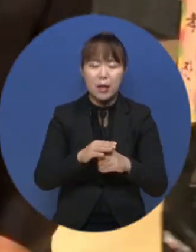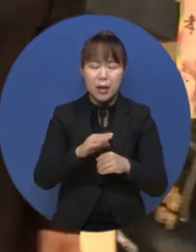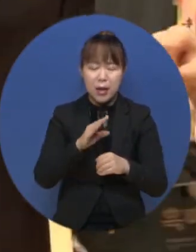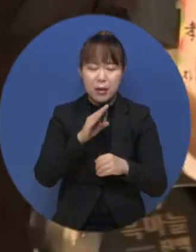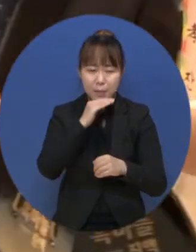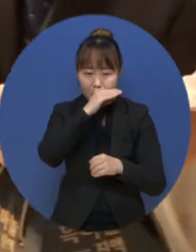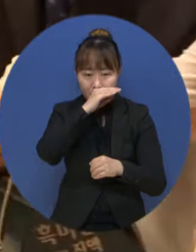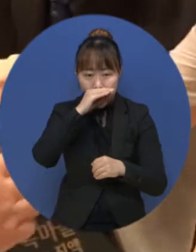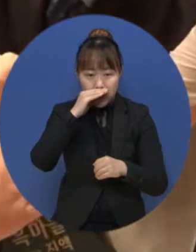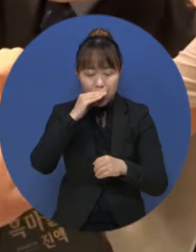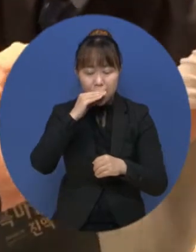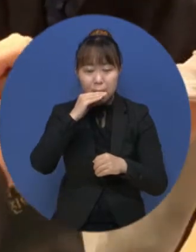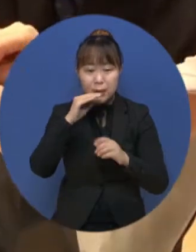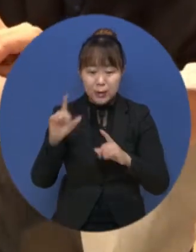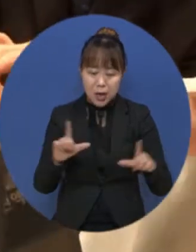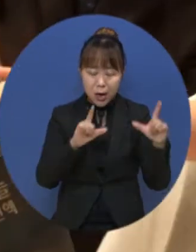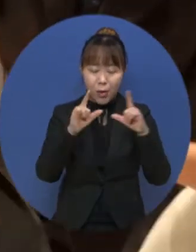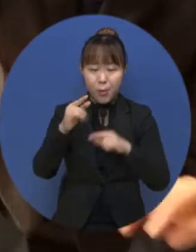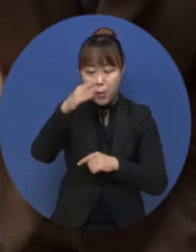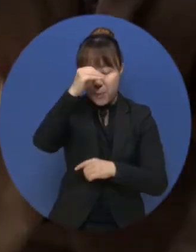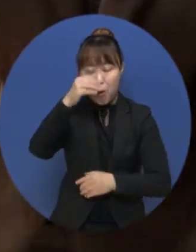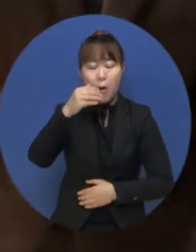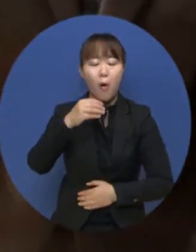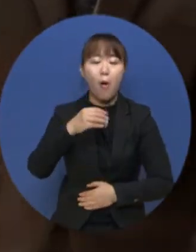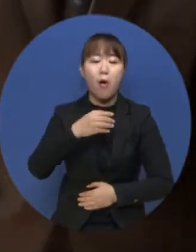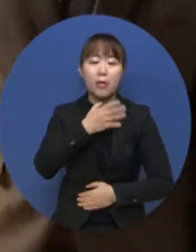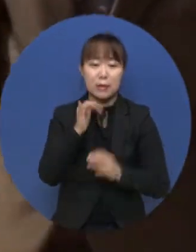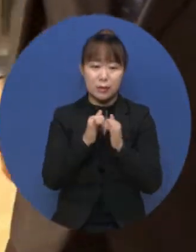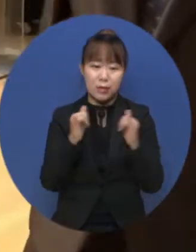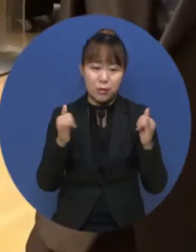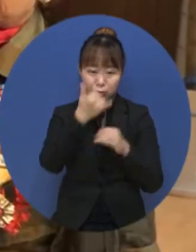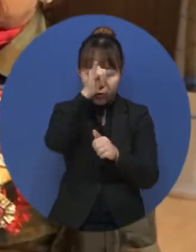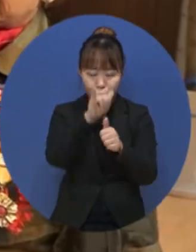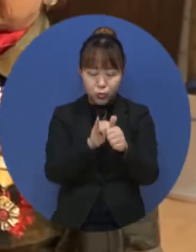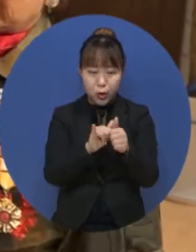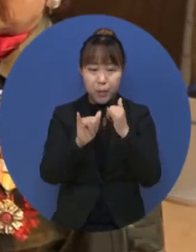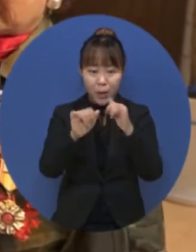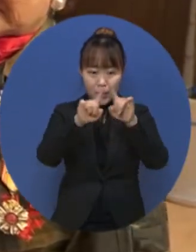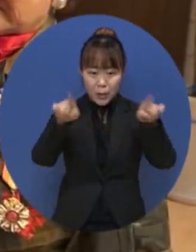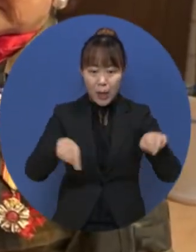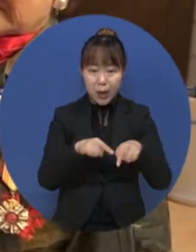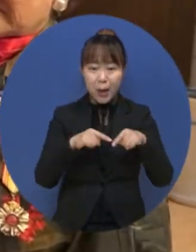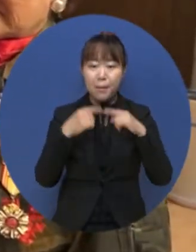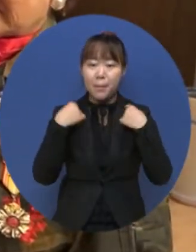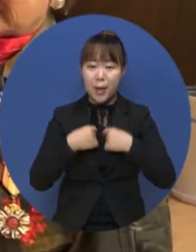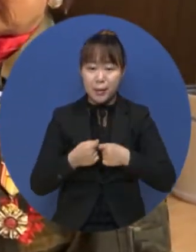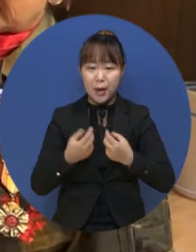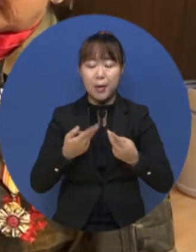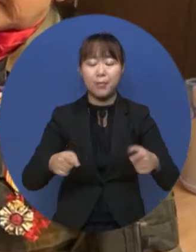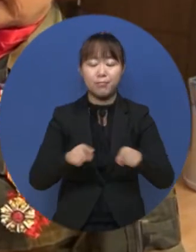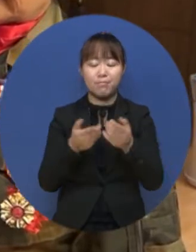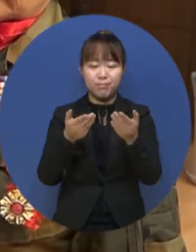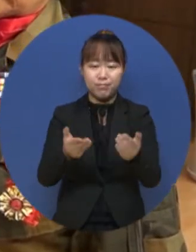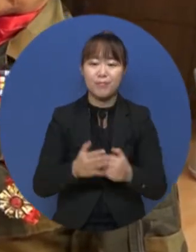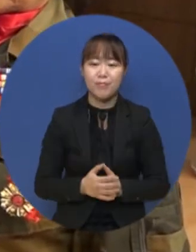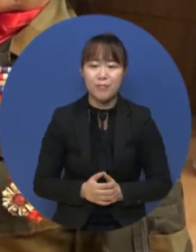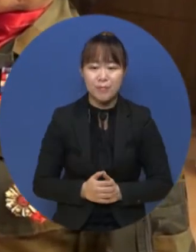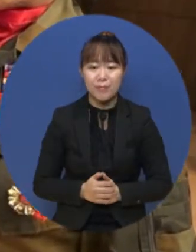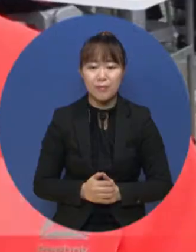살아온 모범 어르신들에게는 충효의 표창과 메달이 수여됐습니다.